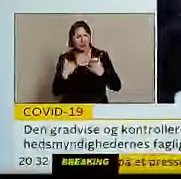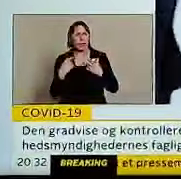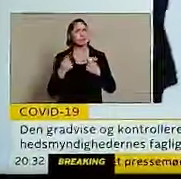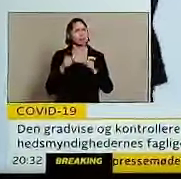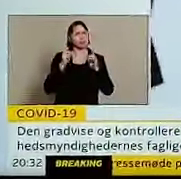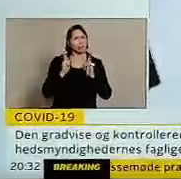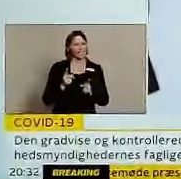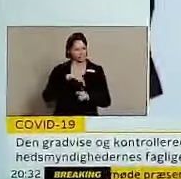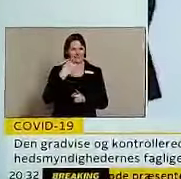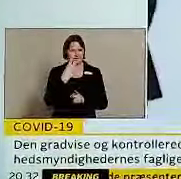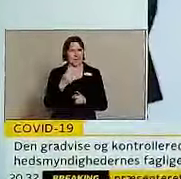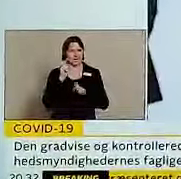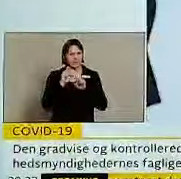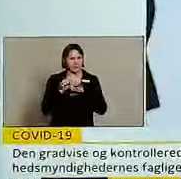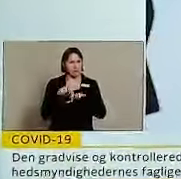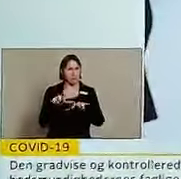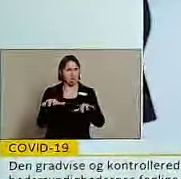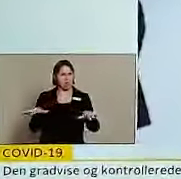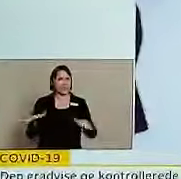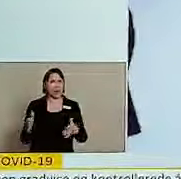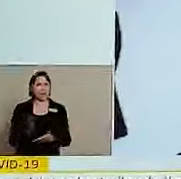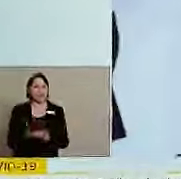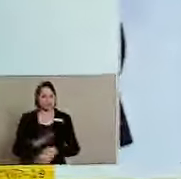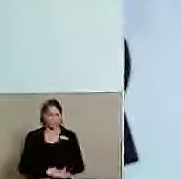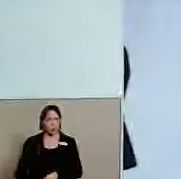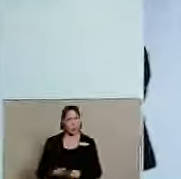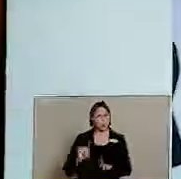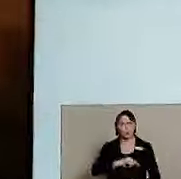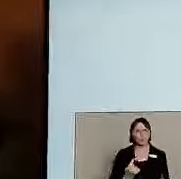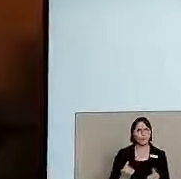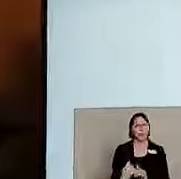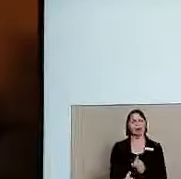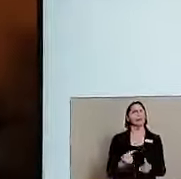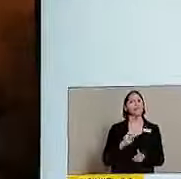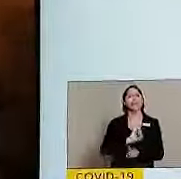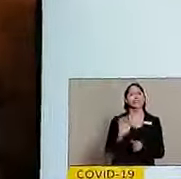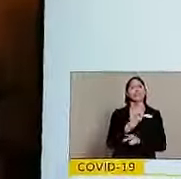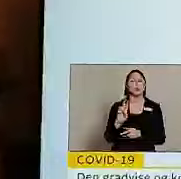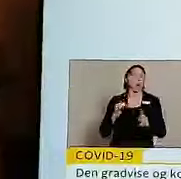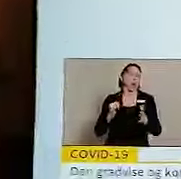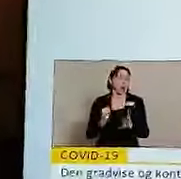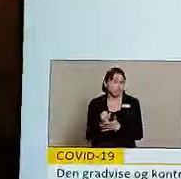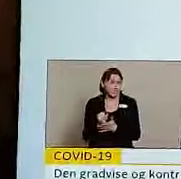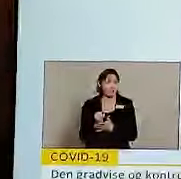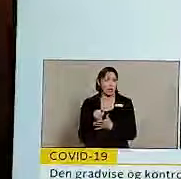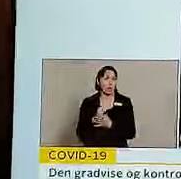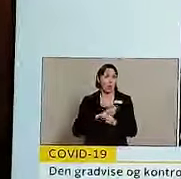رئاسة الوزراء والشرطة، كلهم يعني في يصبون في نفس